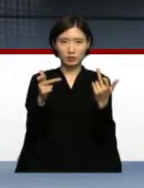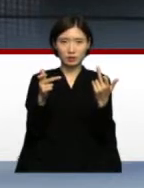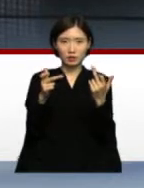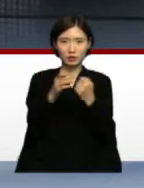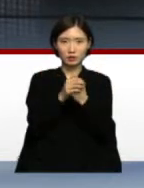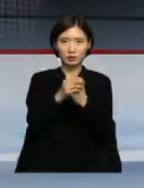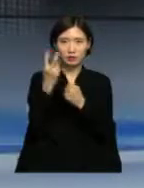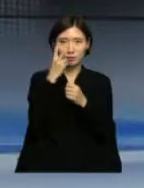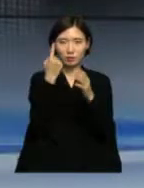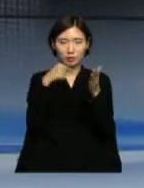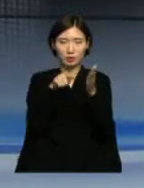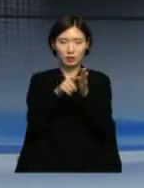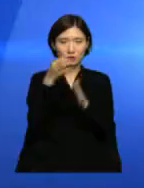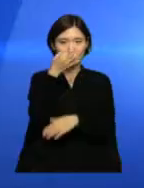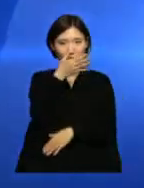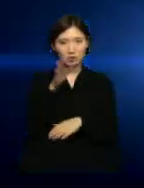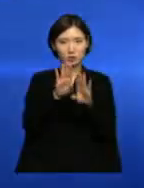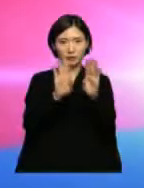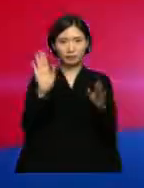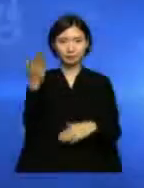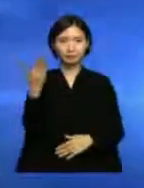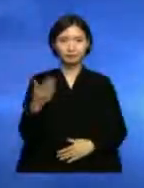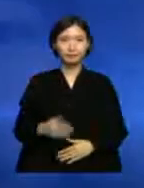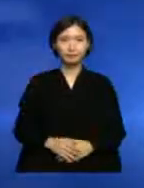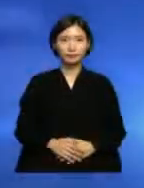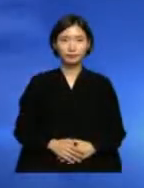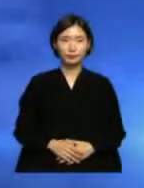있습니다. 송지현 기자입니다.